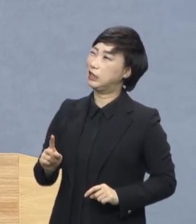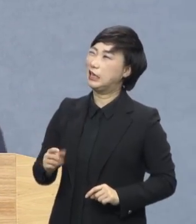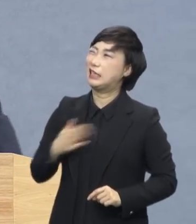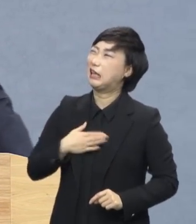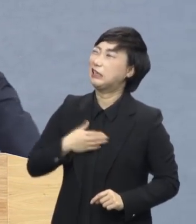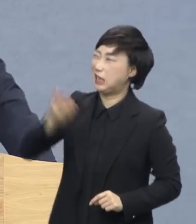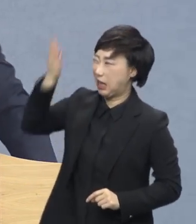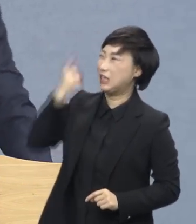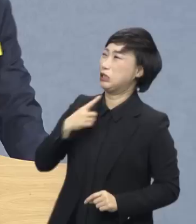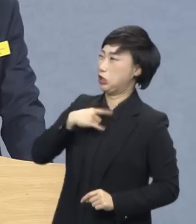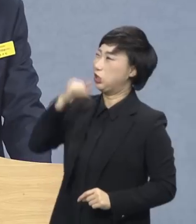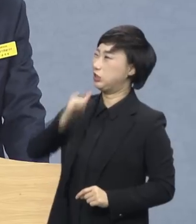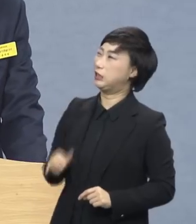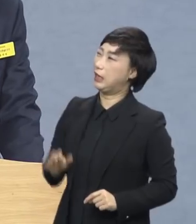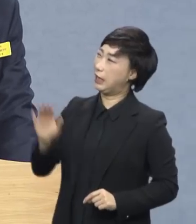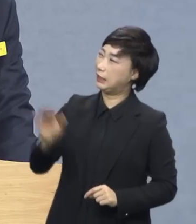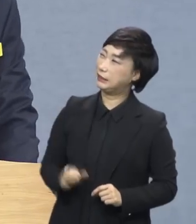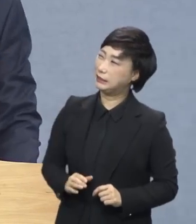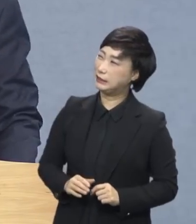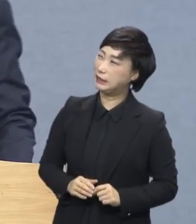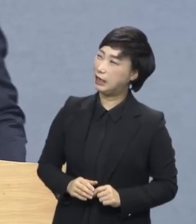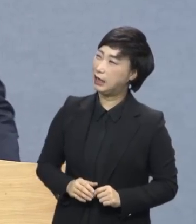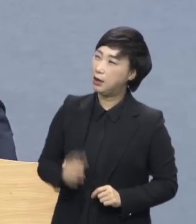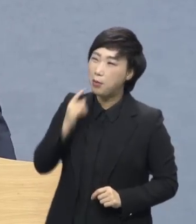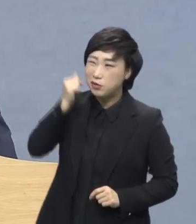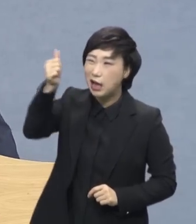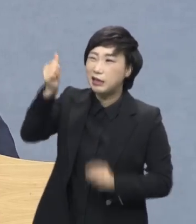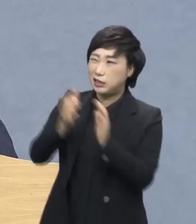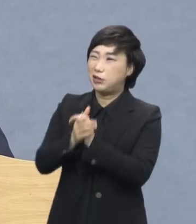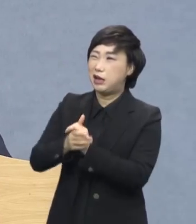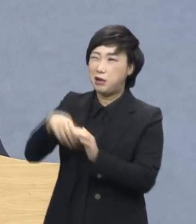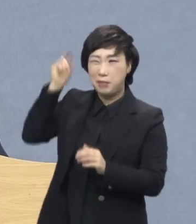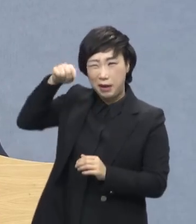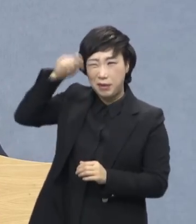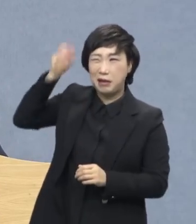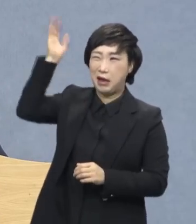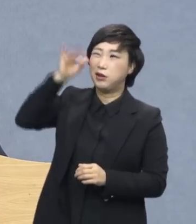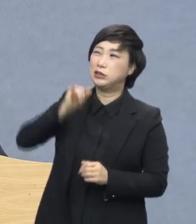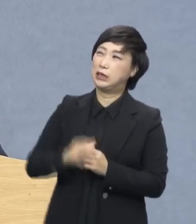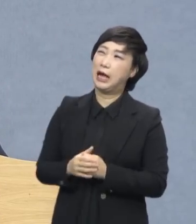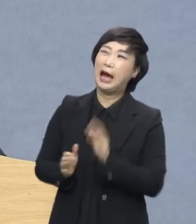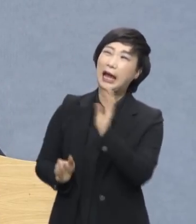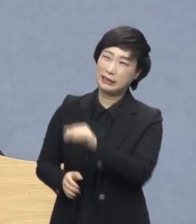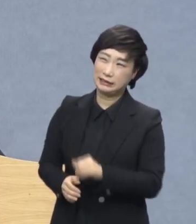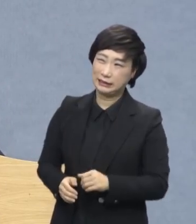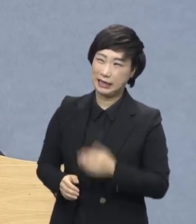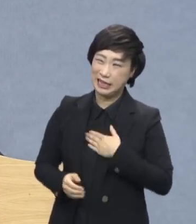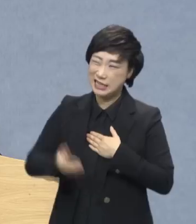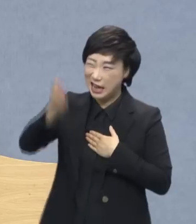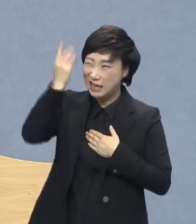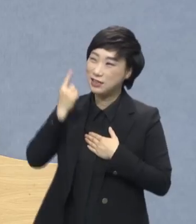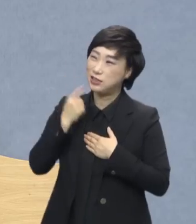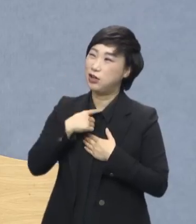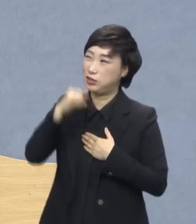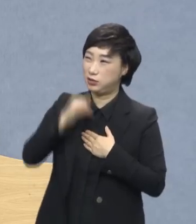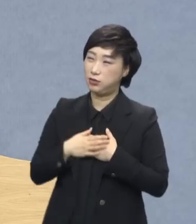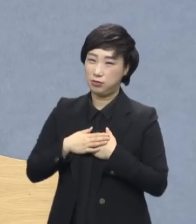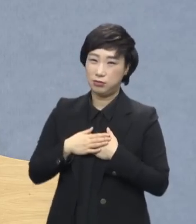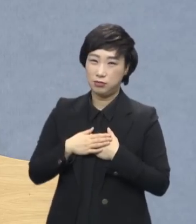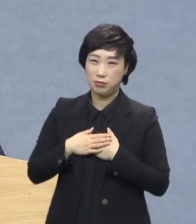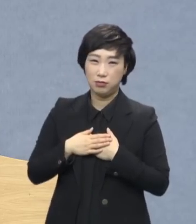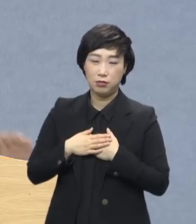나도 과거에 살아봤는데 아 목사님 기도하라고 밤낮 재촉하시는데 다 과거에 해본 거 아니야 그거?